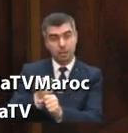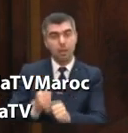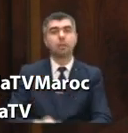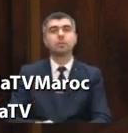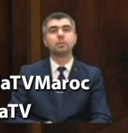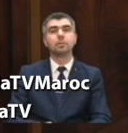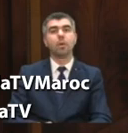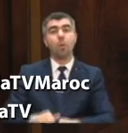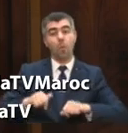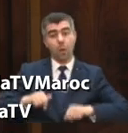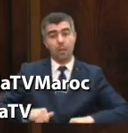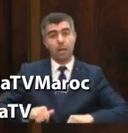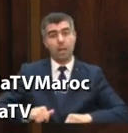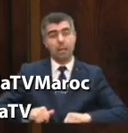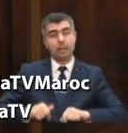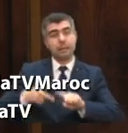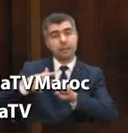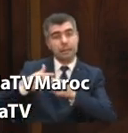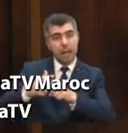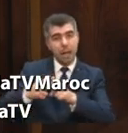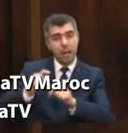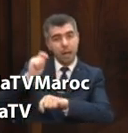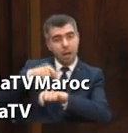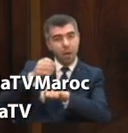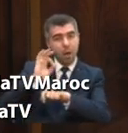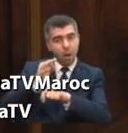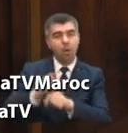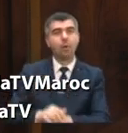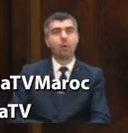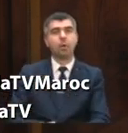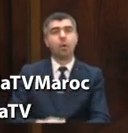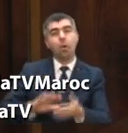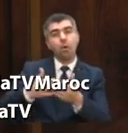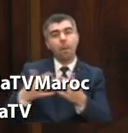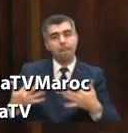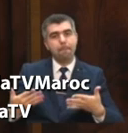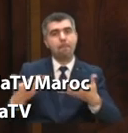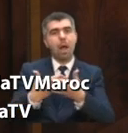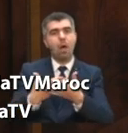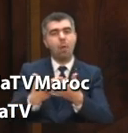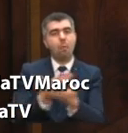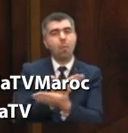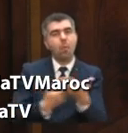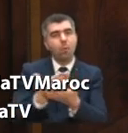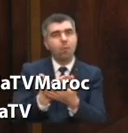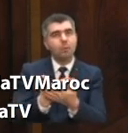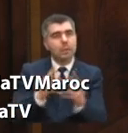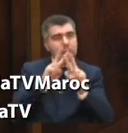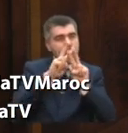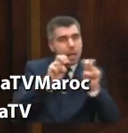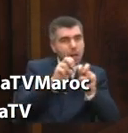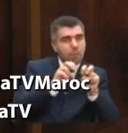المهني ووزارة الصناعة والتجارة والاستثمار والاقتصاد الرقمي والأخضر مسطرة مشتركة لتتبع